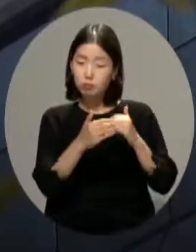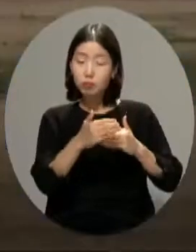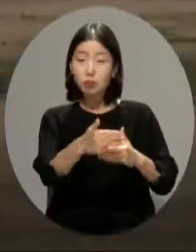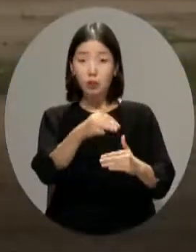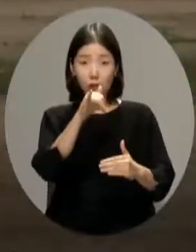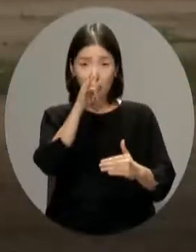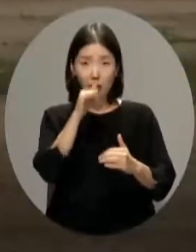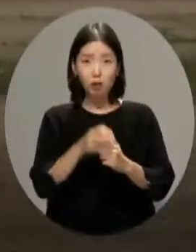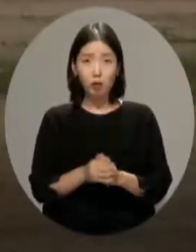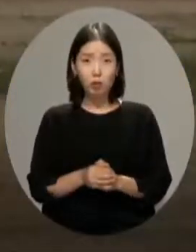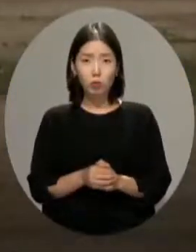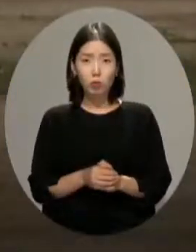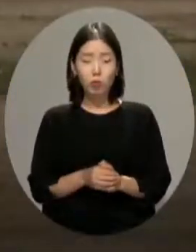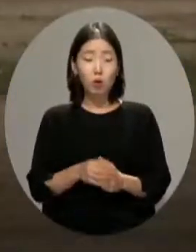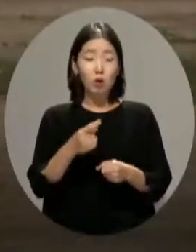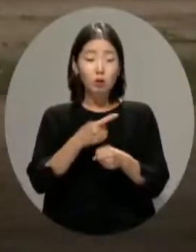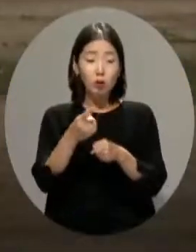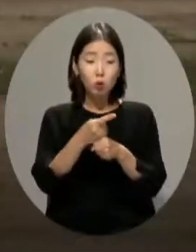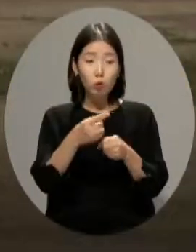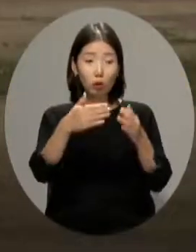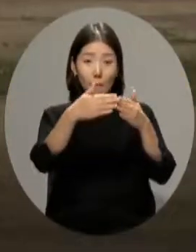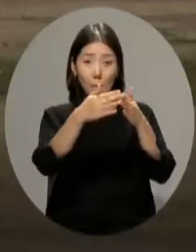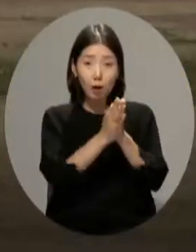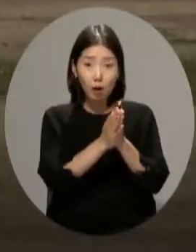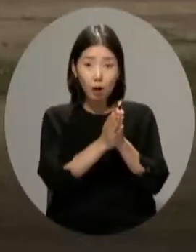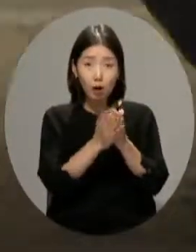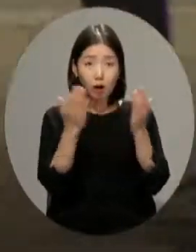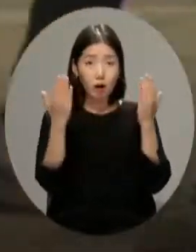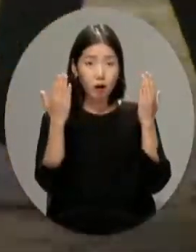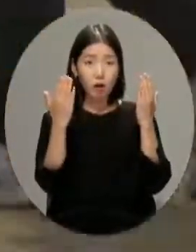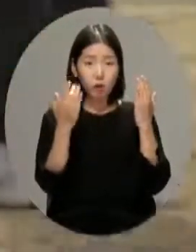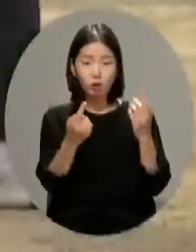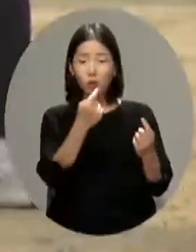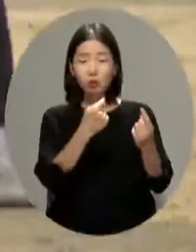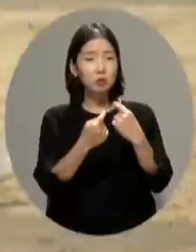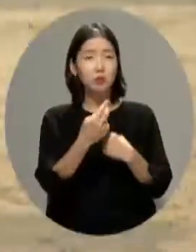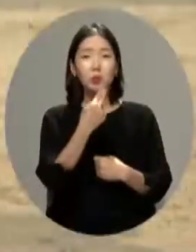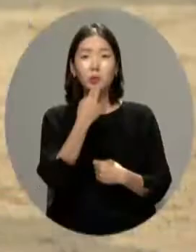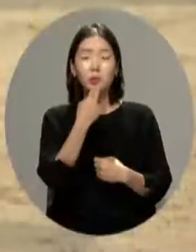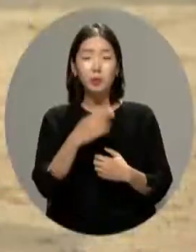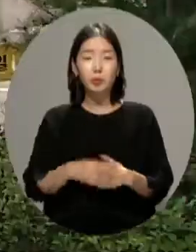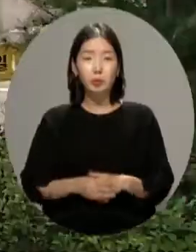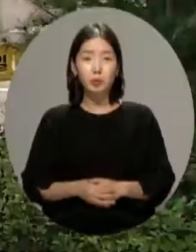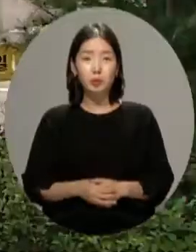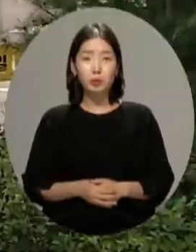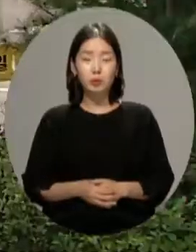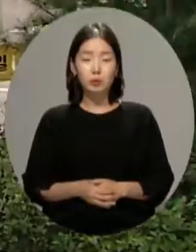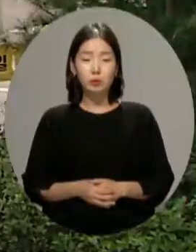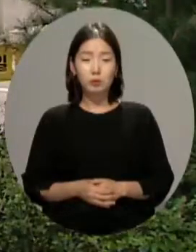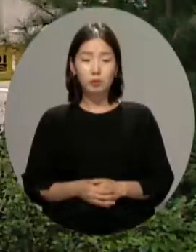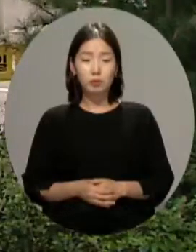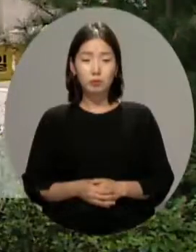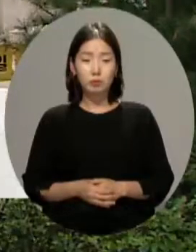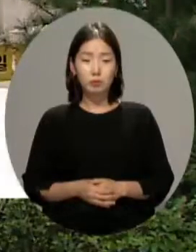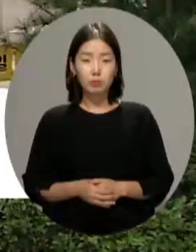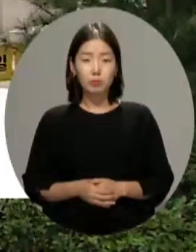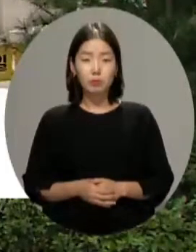진행됐는데 당연히 당장 내년에 문을 닫겠다고 나선 학교는 한 군데도 없었습니다.